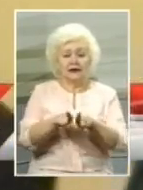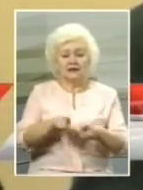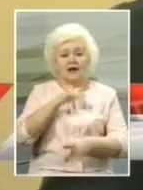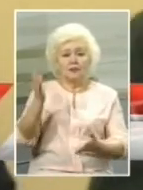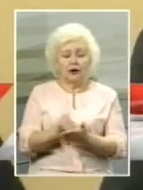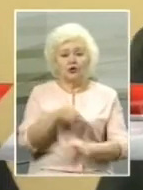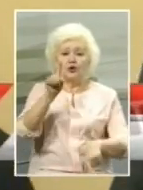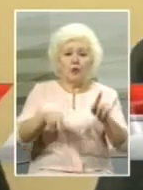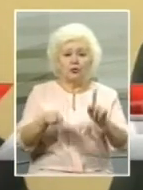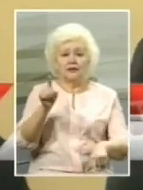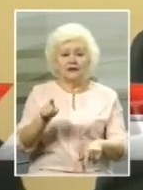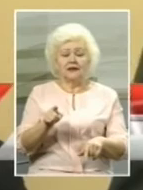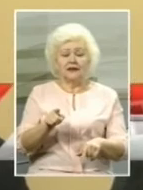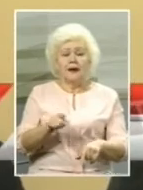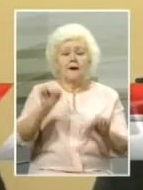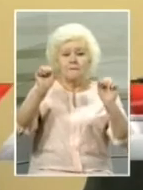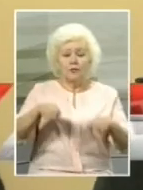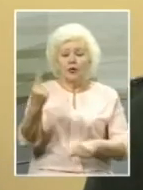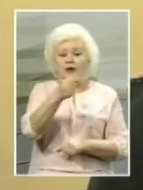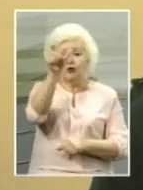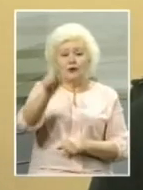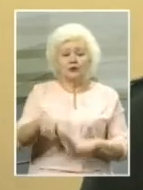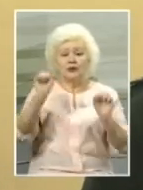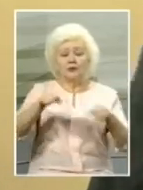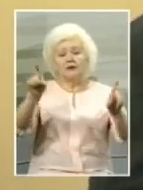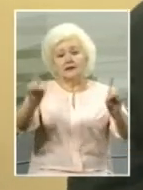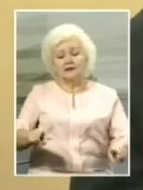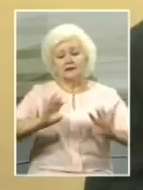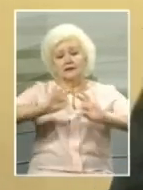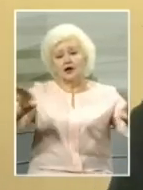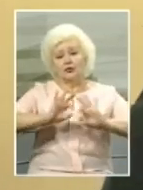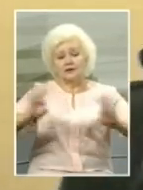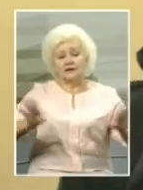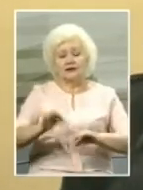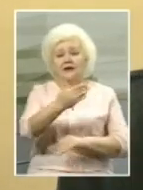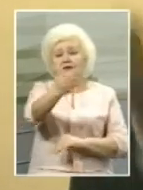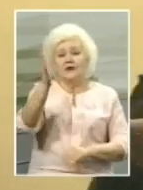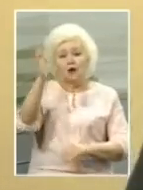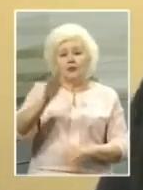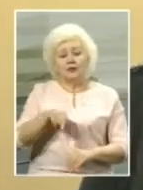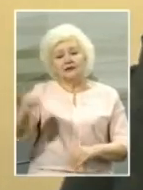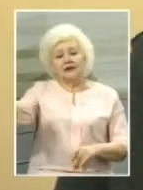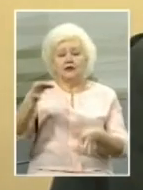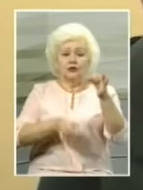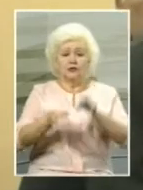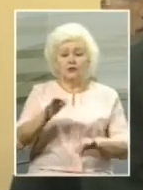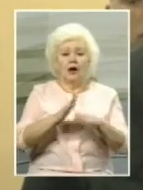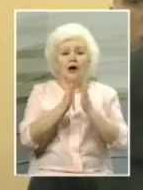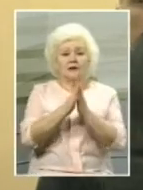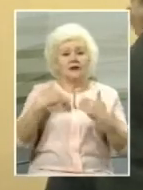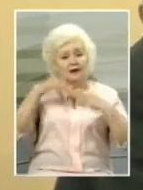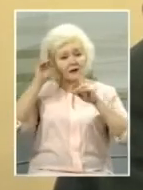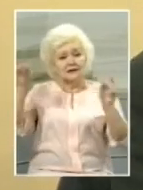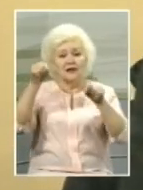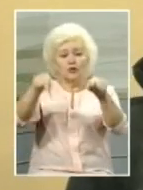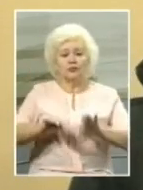успіхом будь-який міг. Одна людина могла сидіти і розказувати, ви, будь ласка, йдіть у суд, а ви, будь ласка, я не знаю